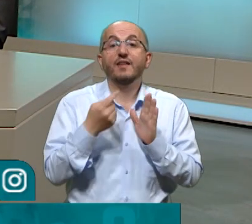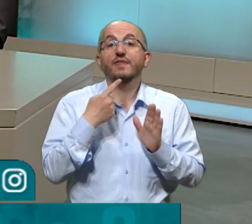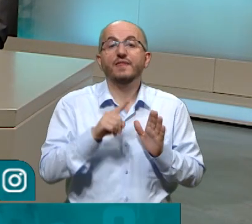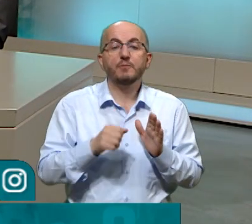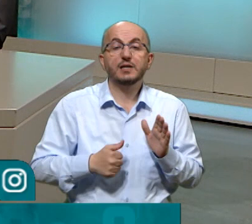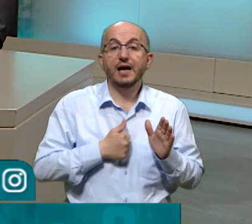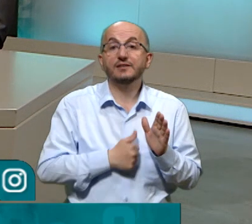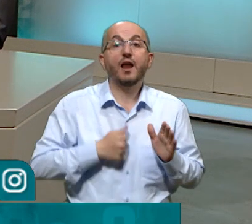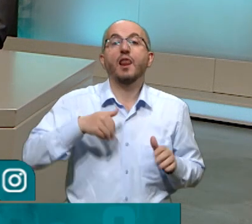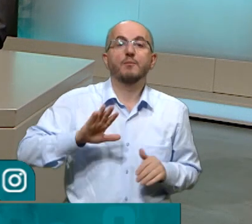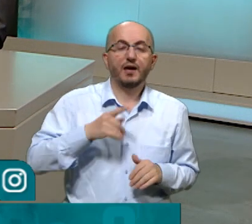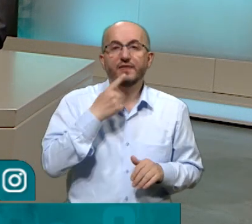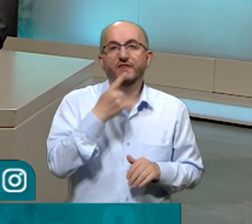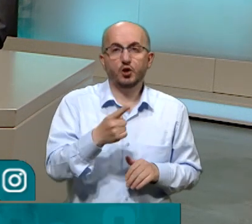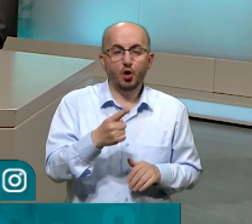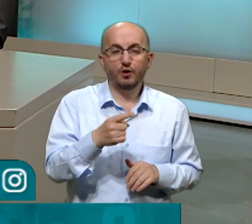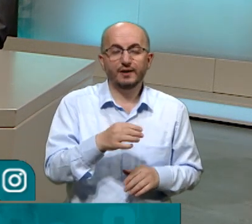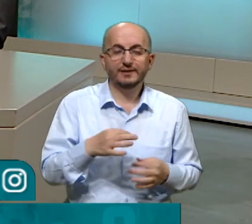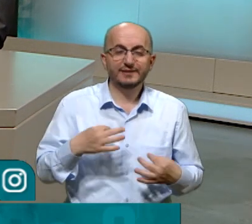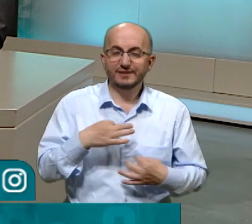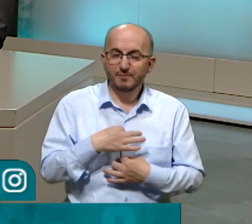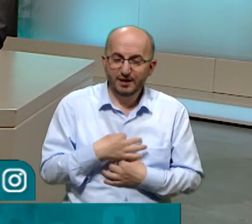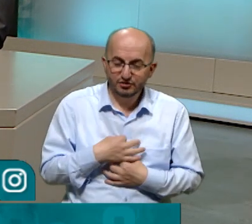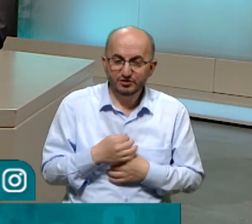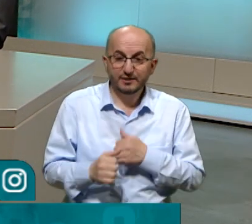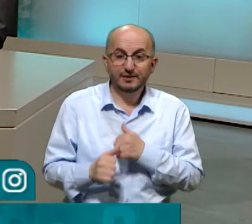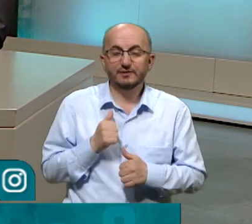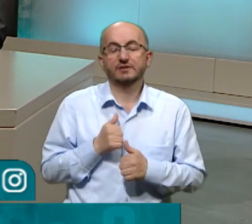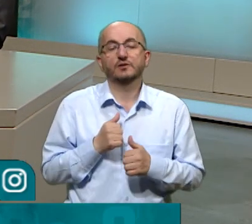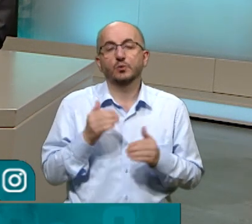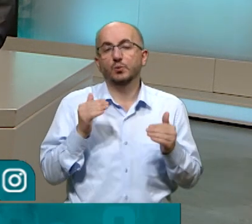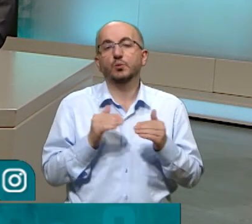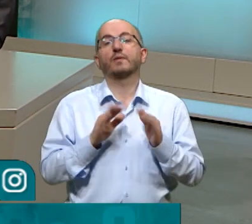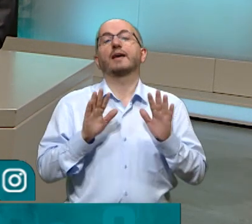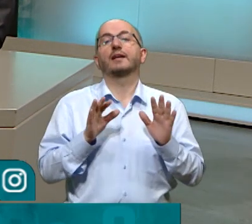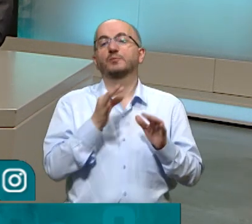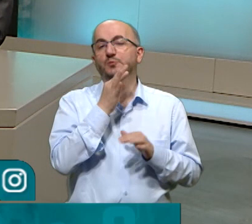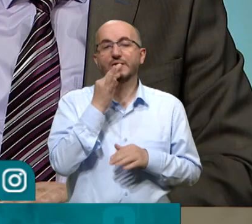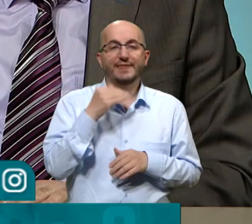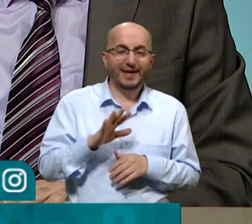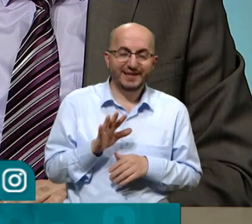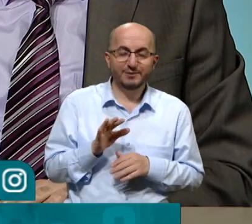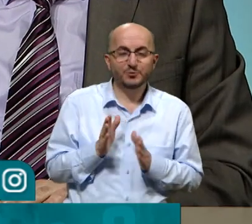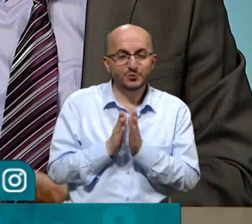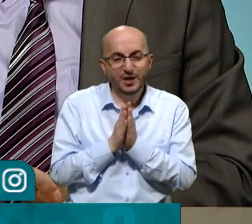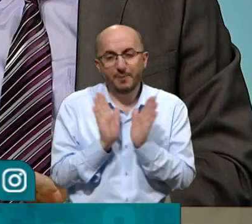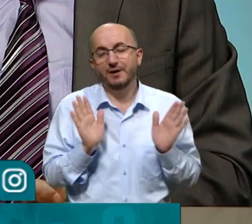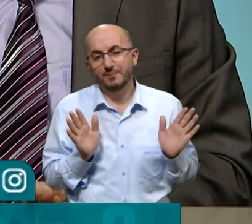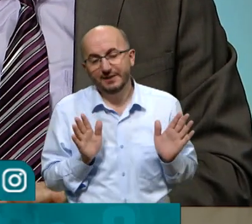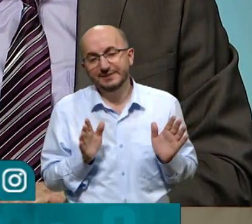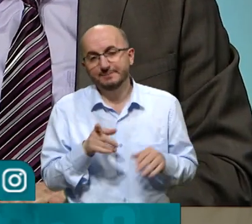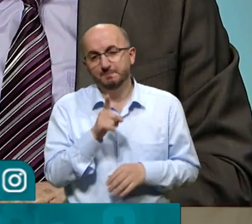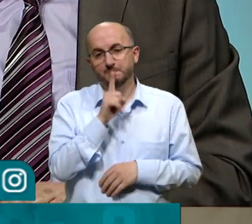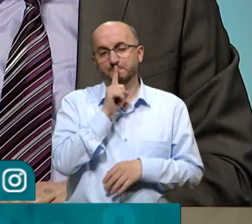azarlamayın diyor nazikçe geri çevirdi nazikçe Allah versin uygun değilim müsait değilim Kusura bakmayın ve